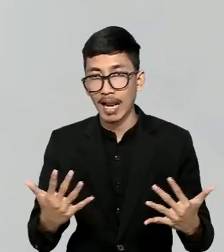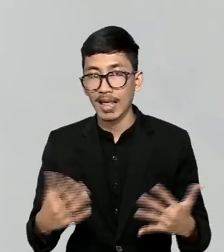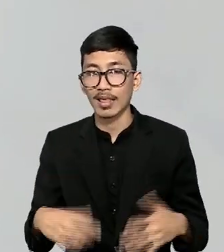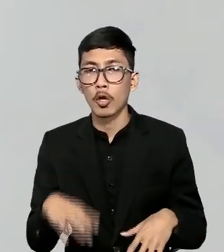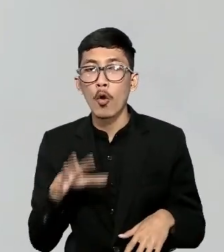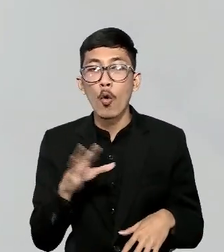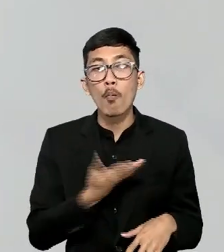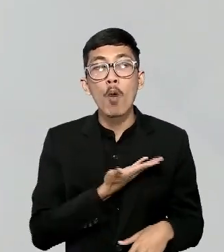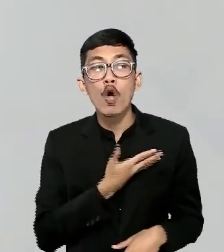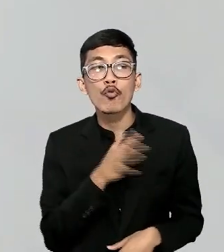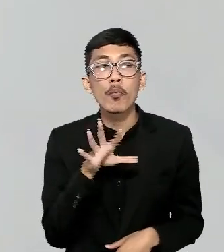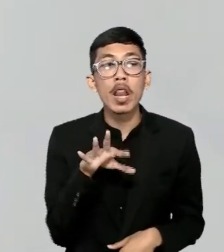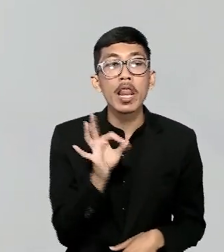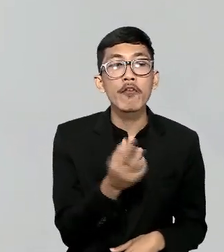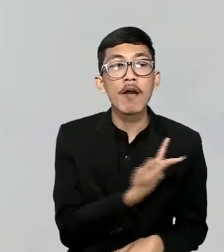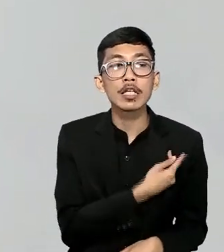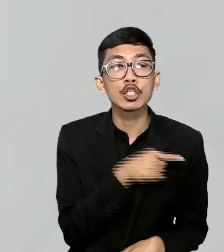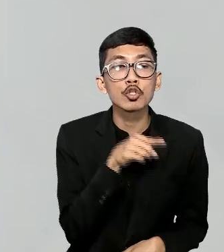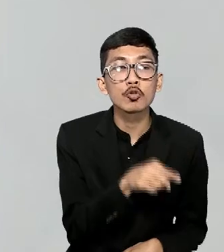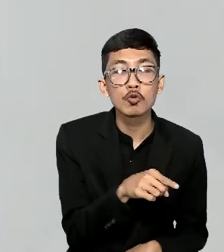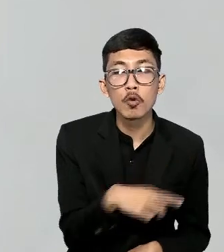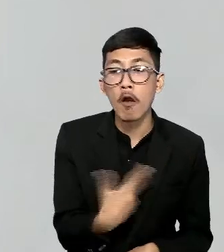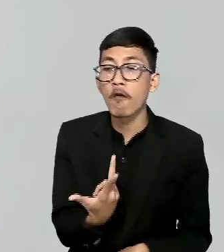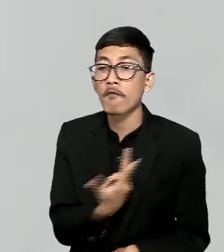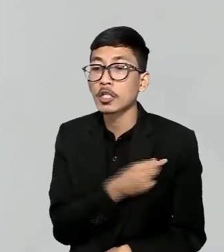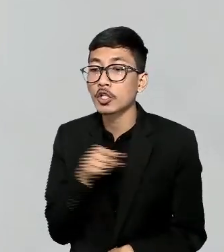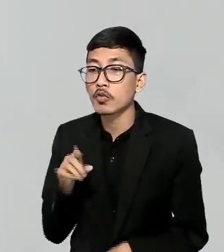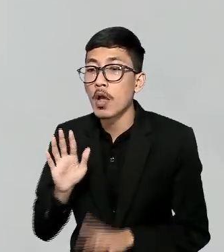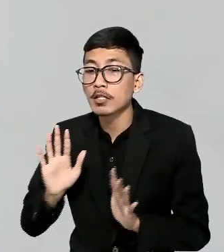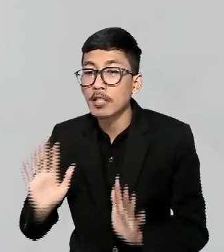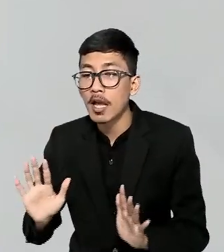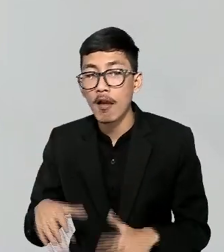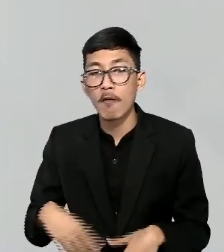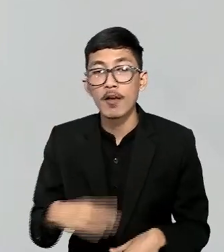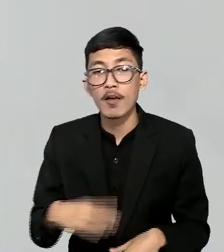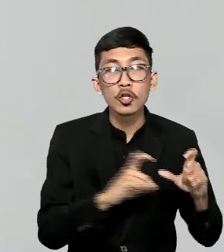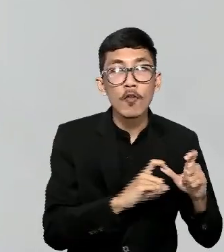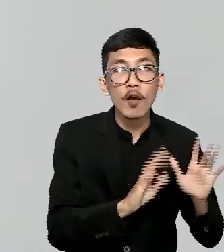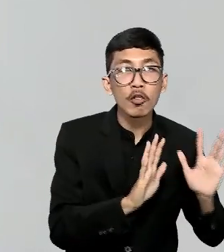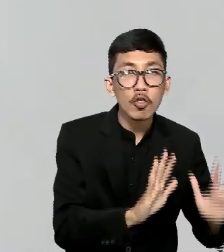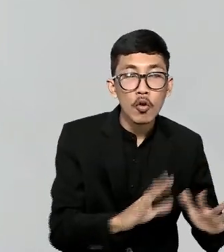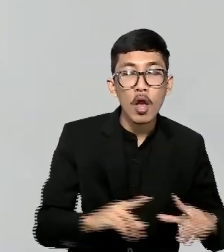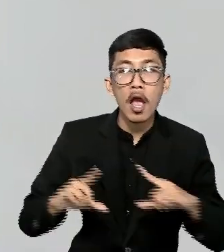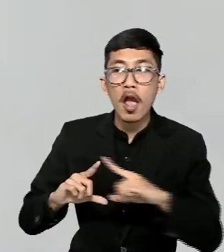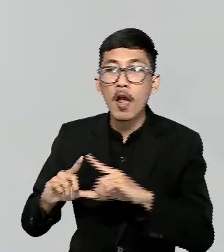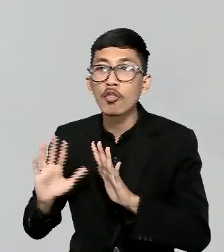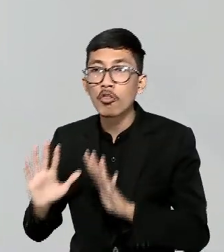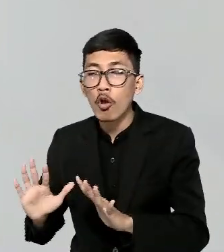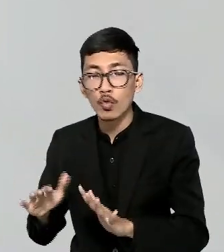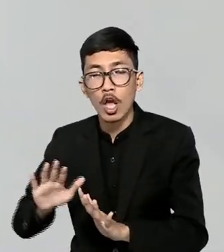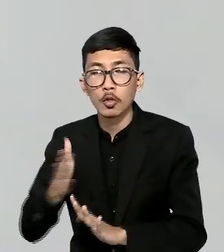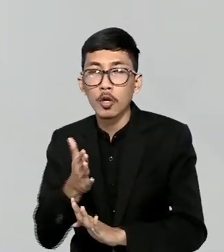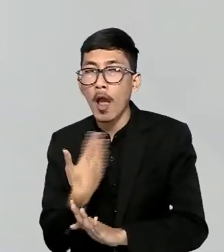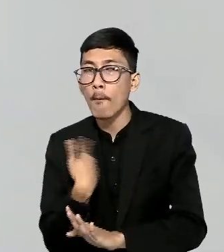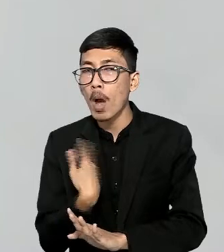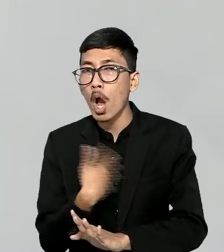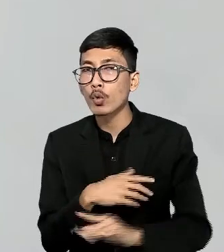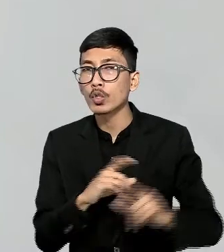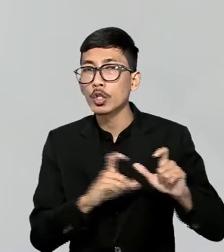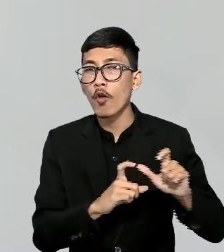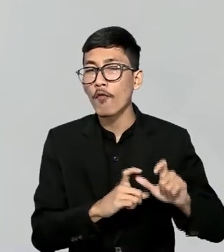vaksinasi ada yang kadang-kadang memilih maunya function of a begitu tahu akibat Apa tipe daripada atau efek